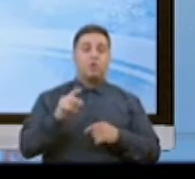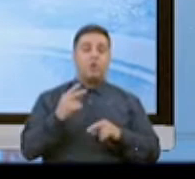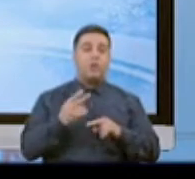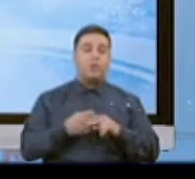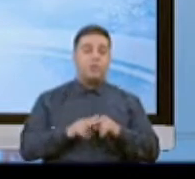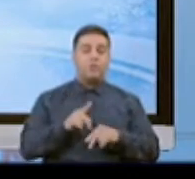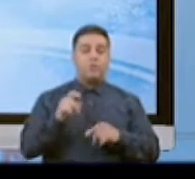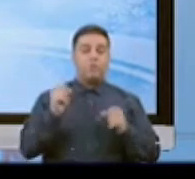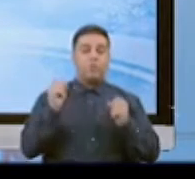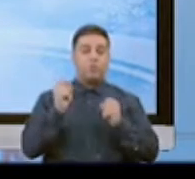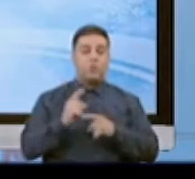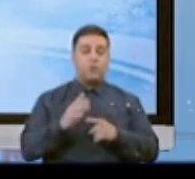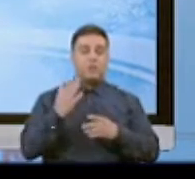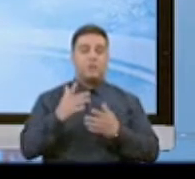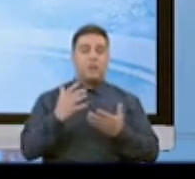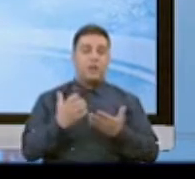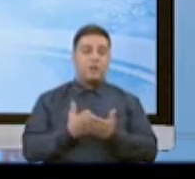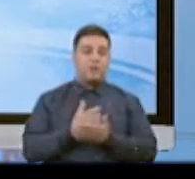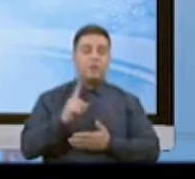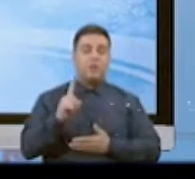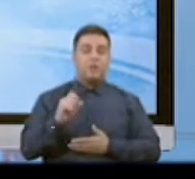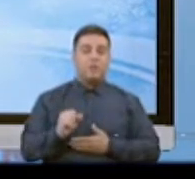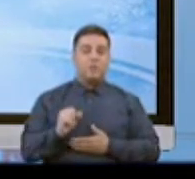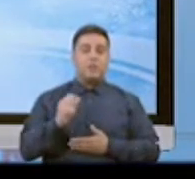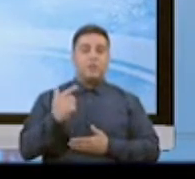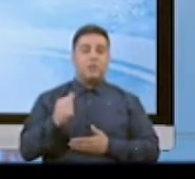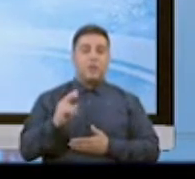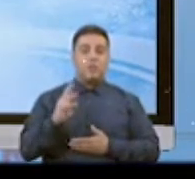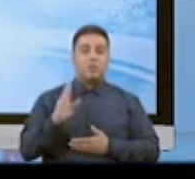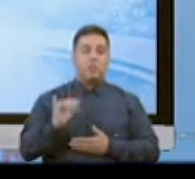устройство, вы узнаете, если отгадаете загадку.